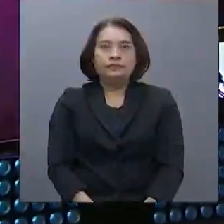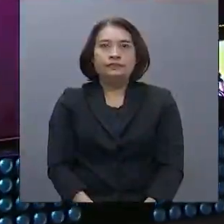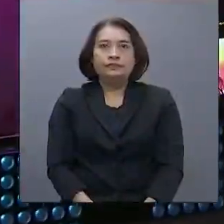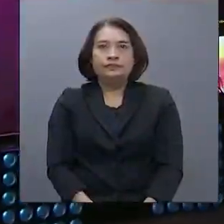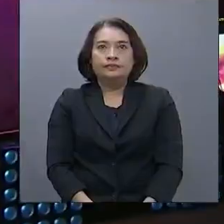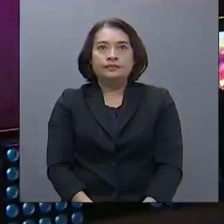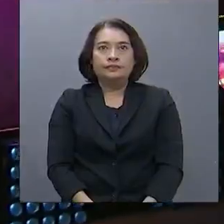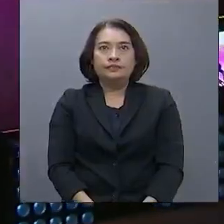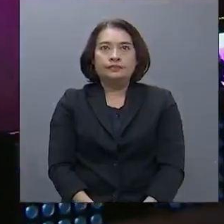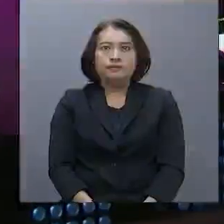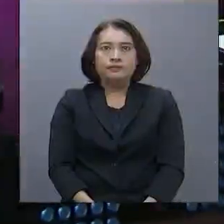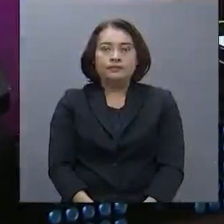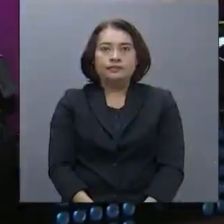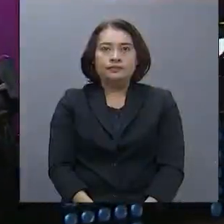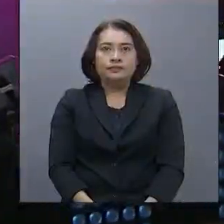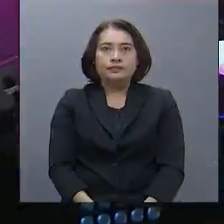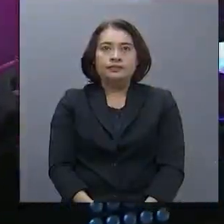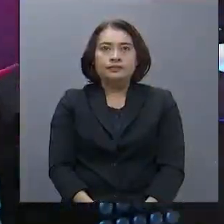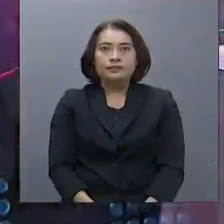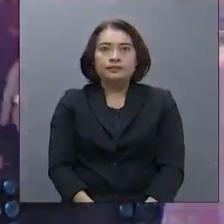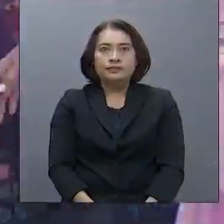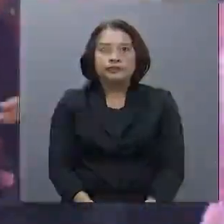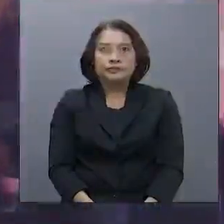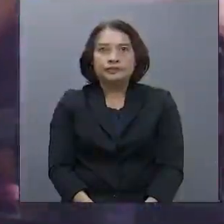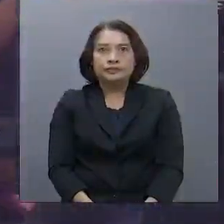แอบแช่งให้เขาเลิกกัน